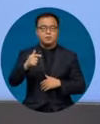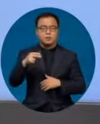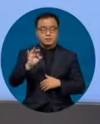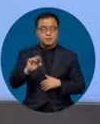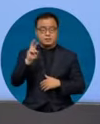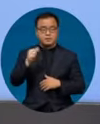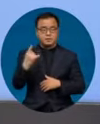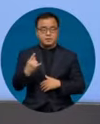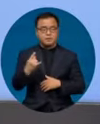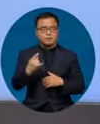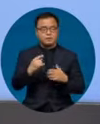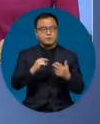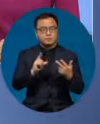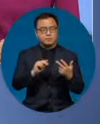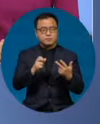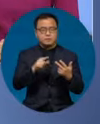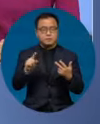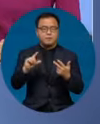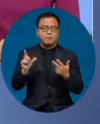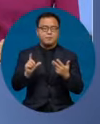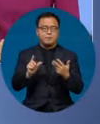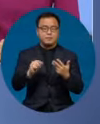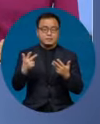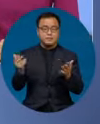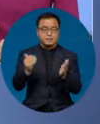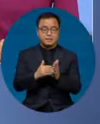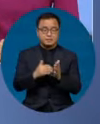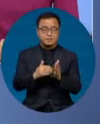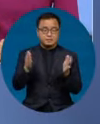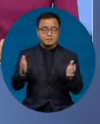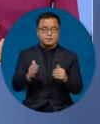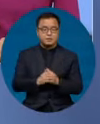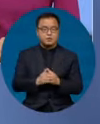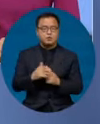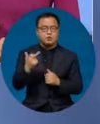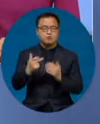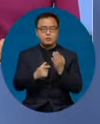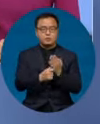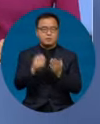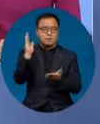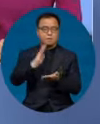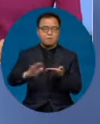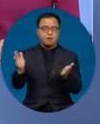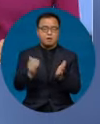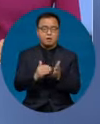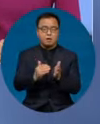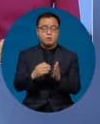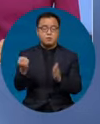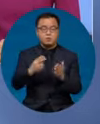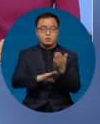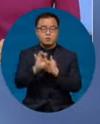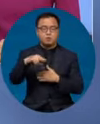8월 7일까지 총 11일간 열렸습니다. 12개의 메인 콘서트 티켓은 일찌감치 매진되었고 이외에도